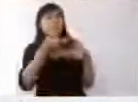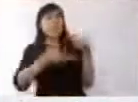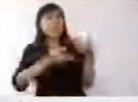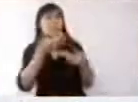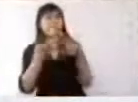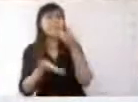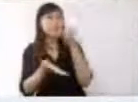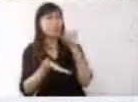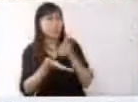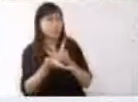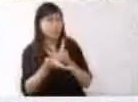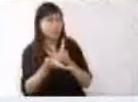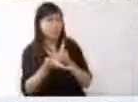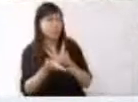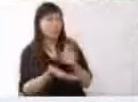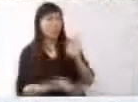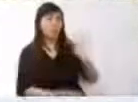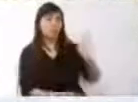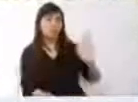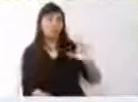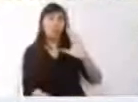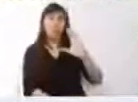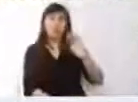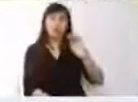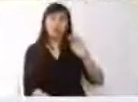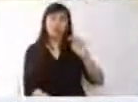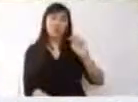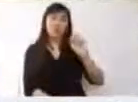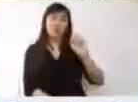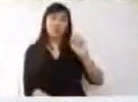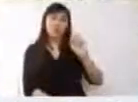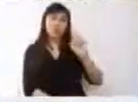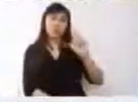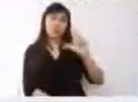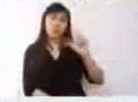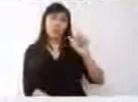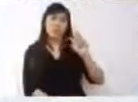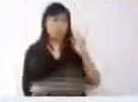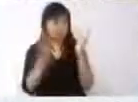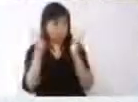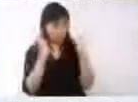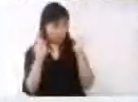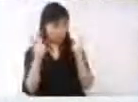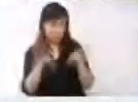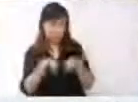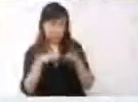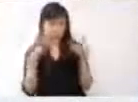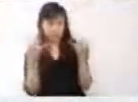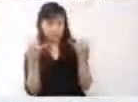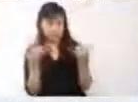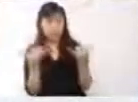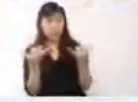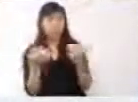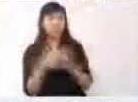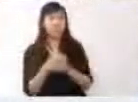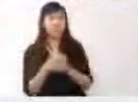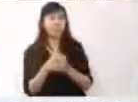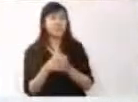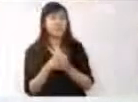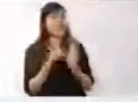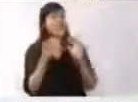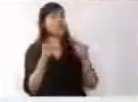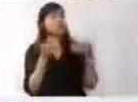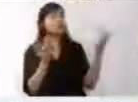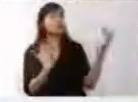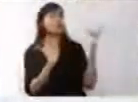ay binuksan na po natin, fully operational po ang ating consular services, ang ating embahada. Not just consular services, but all